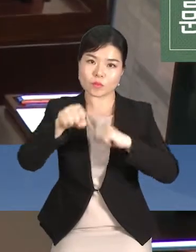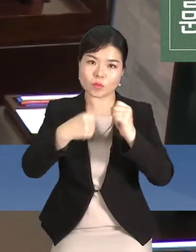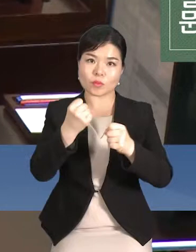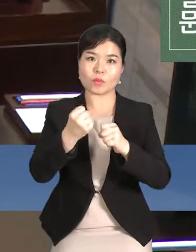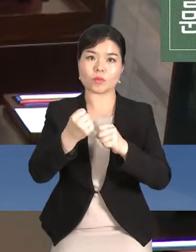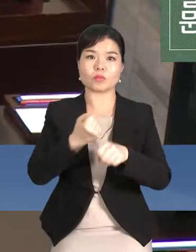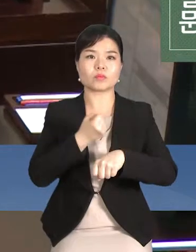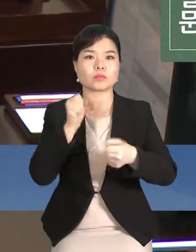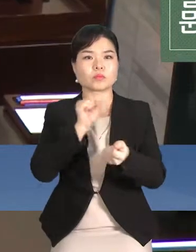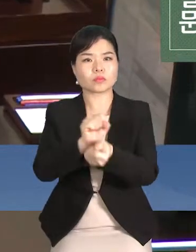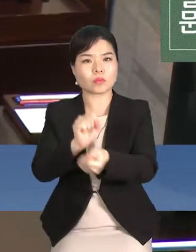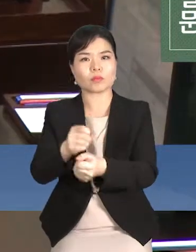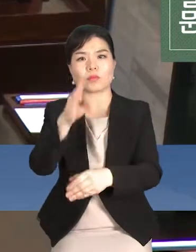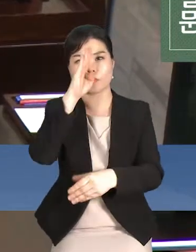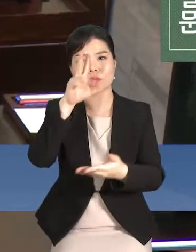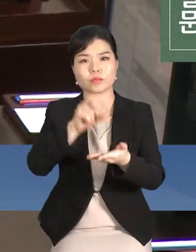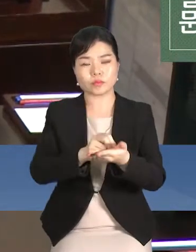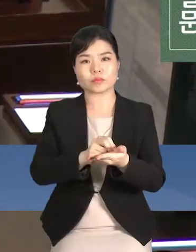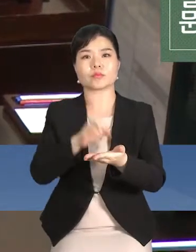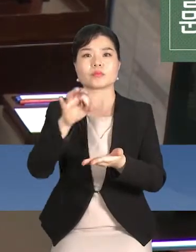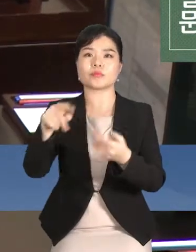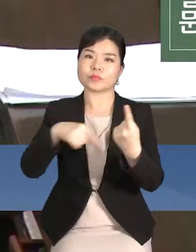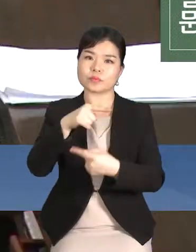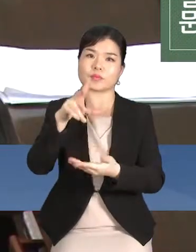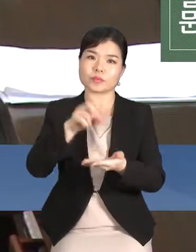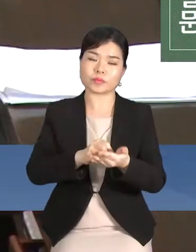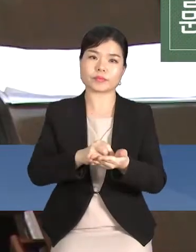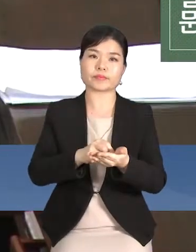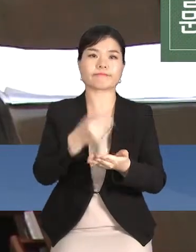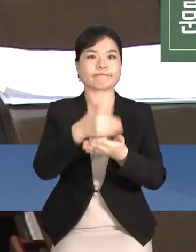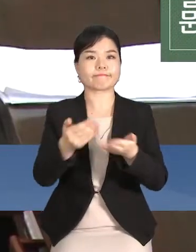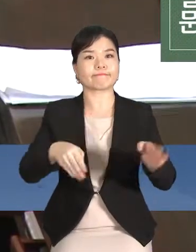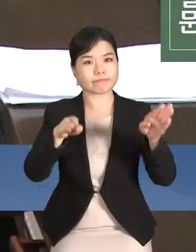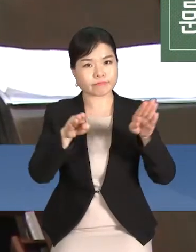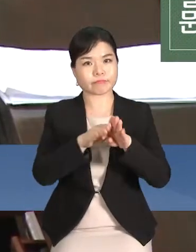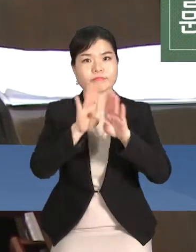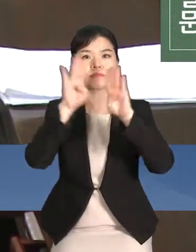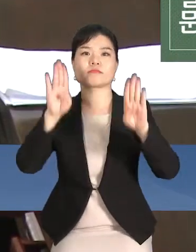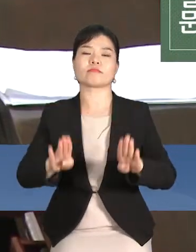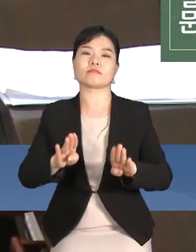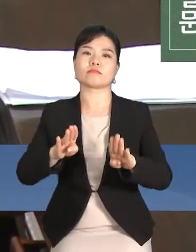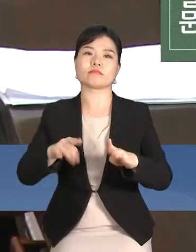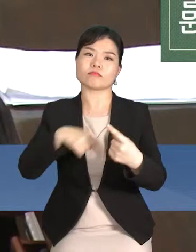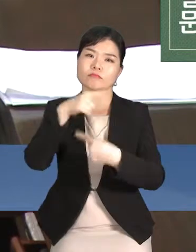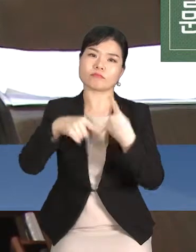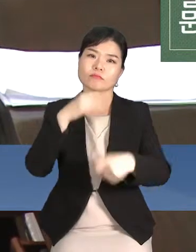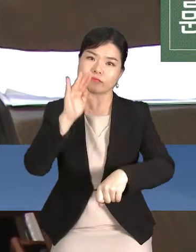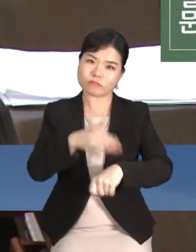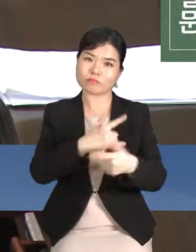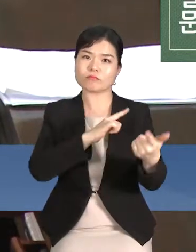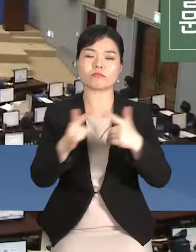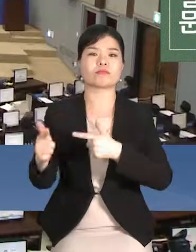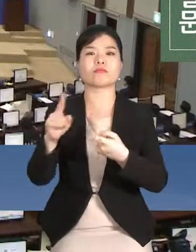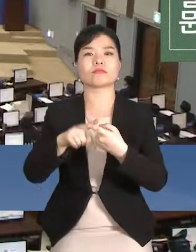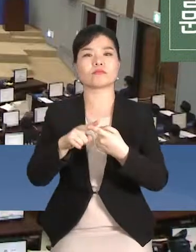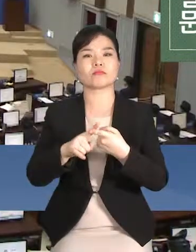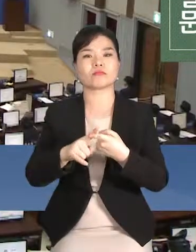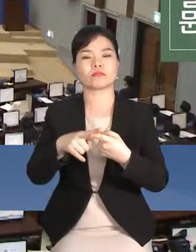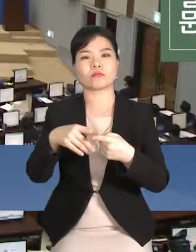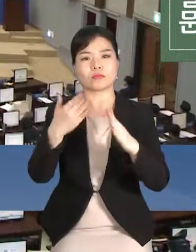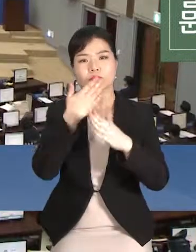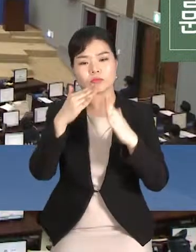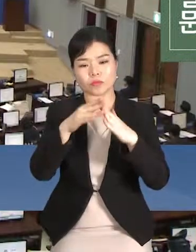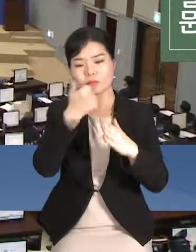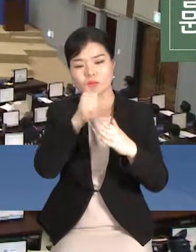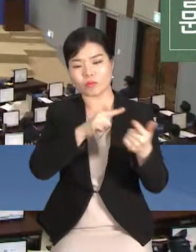경기도 기금의 비효율적 문제, 경기도 내 미술관과 박물관의 부실 운영, 산업단지 조성을 통한 부동산 투기 문제에